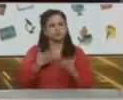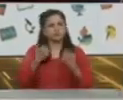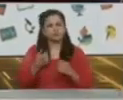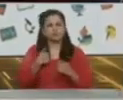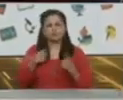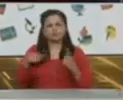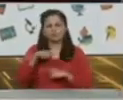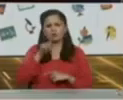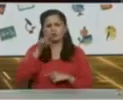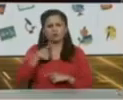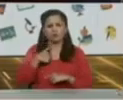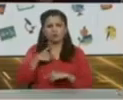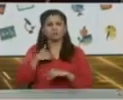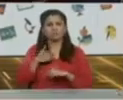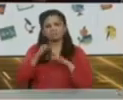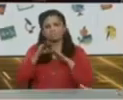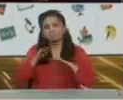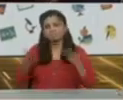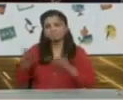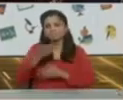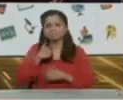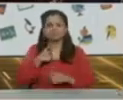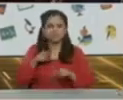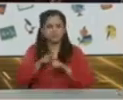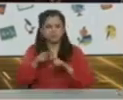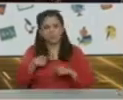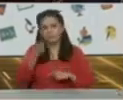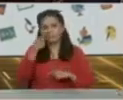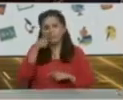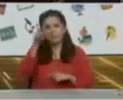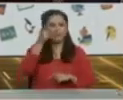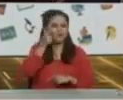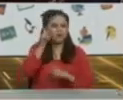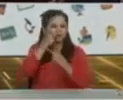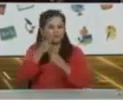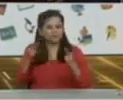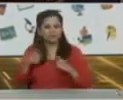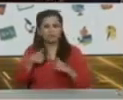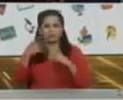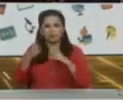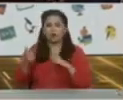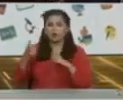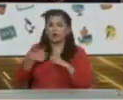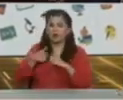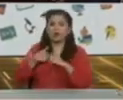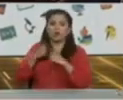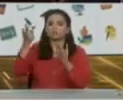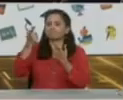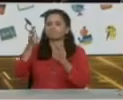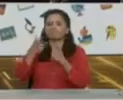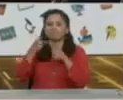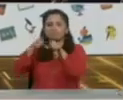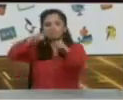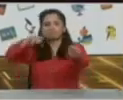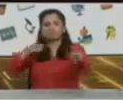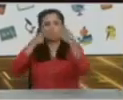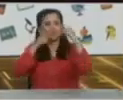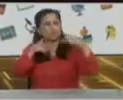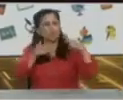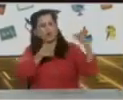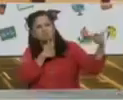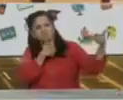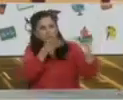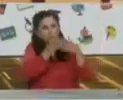एक बच्चे के तौर पर हम अपने पेरेंट्स और अपने बीच की जनरेशन गैप को हमेशा कम करना चाहते